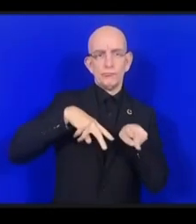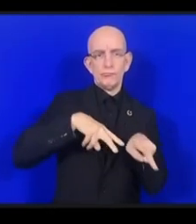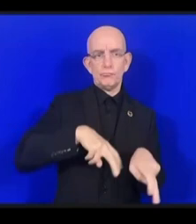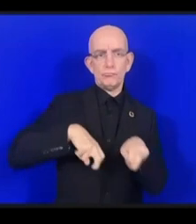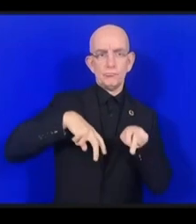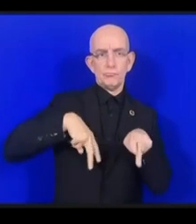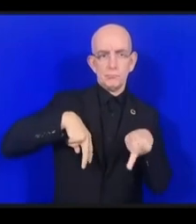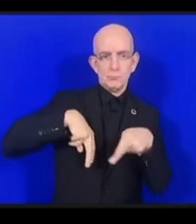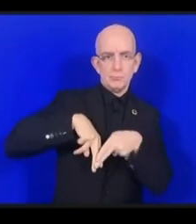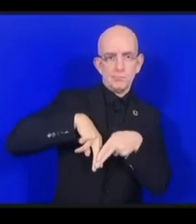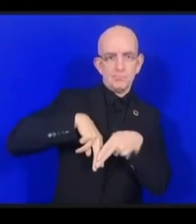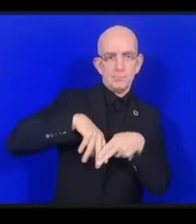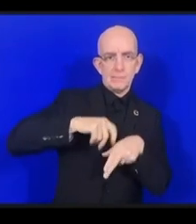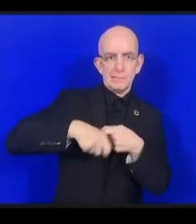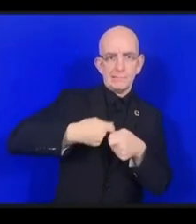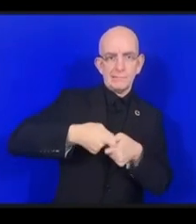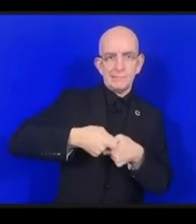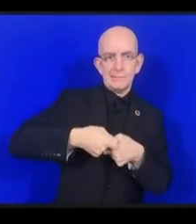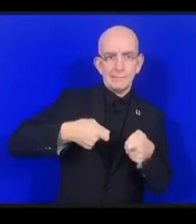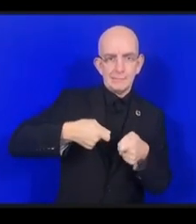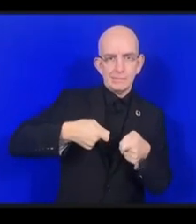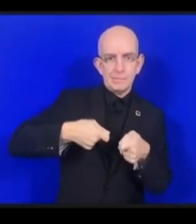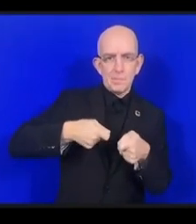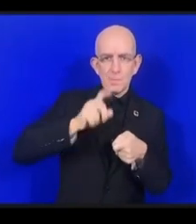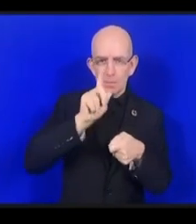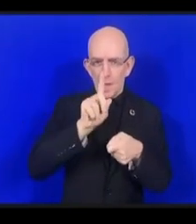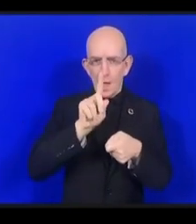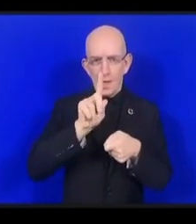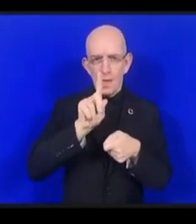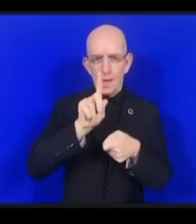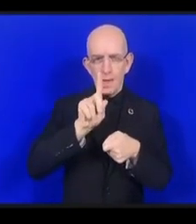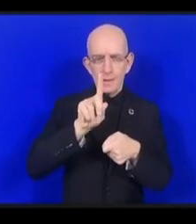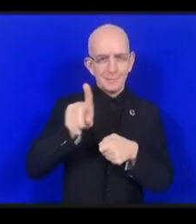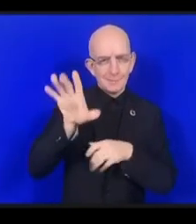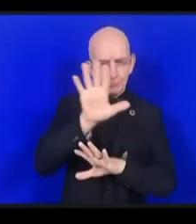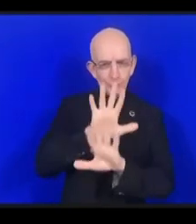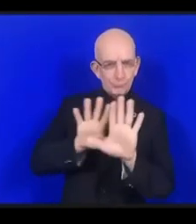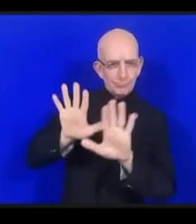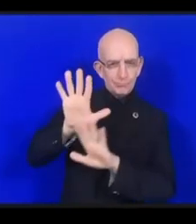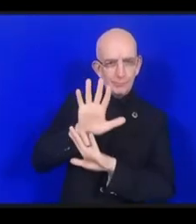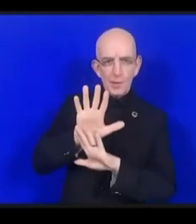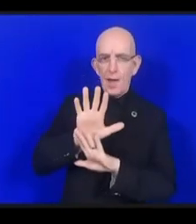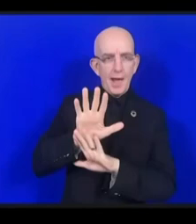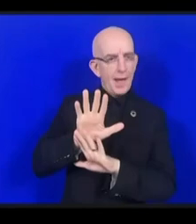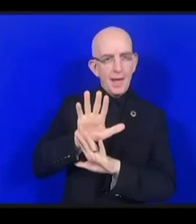好ましい意味に捉えられるようになりました。皆